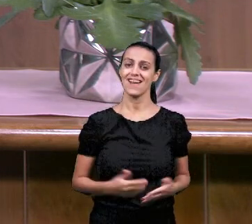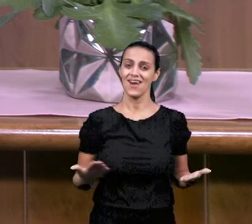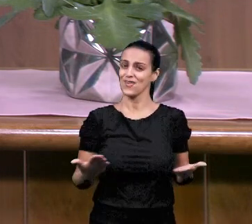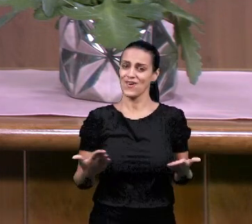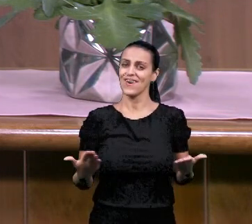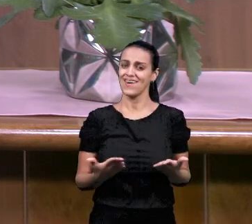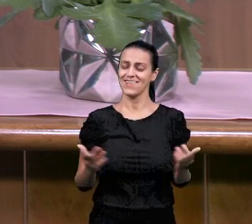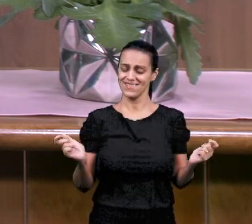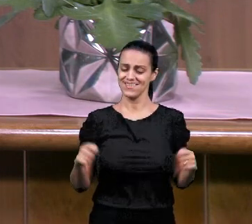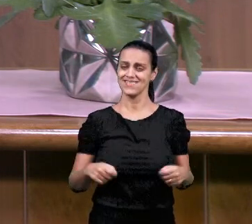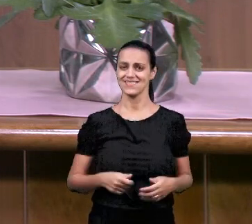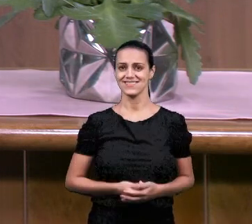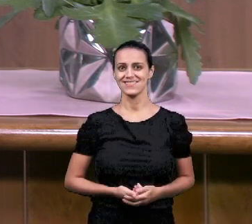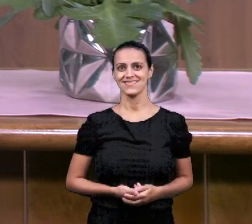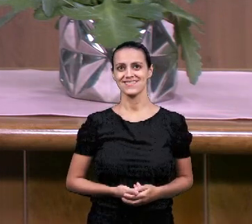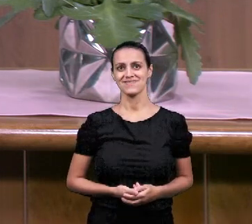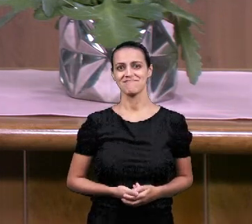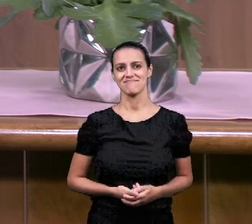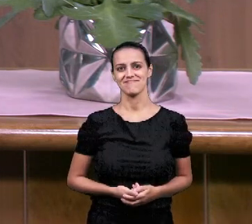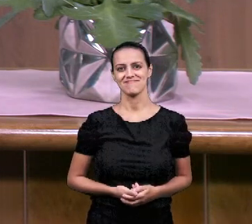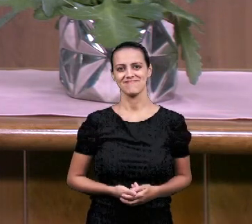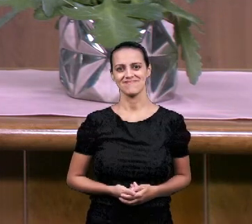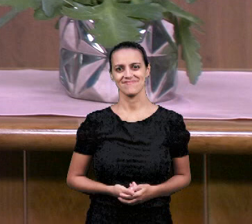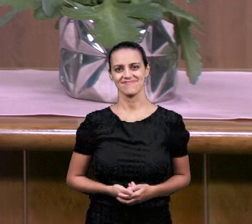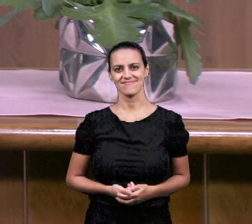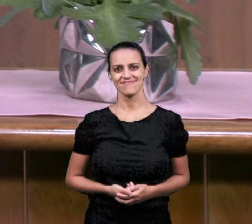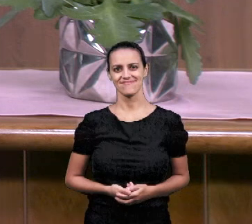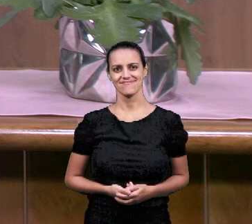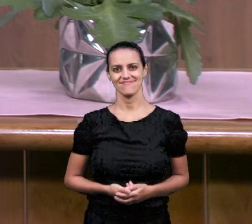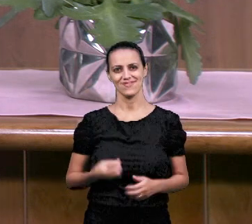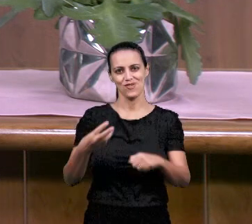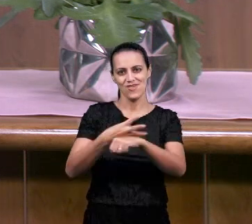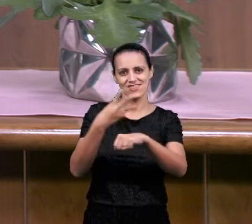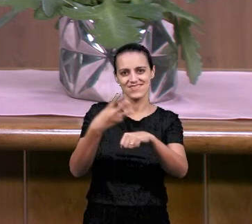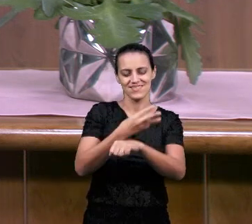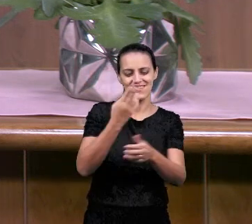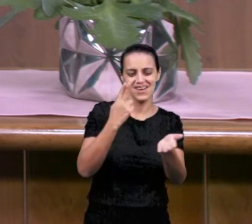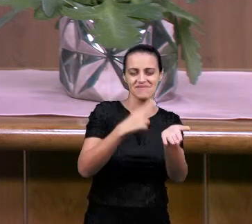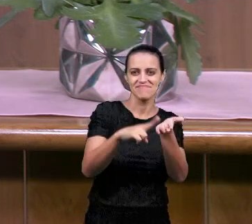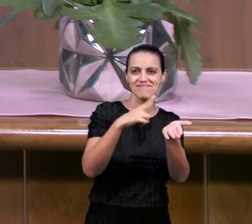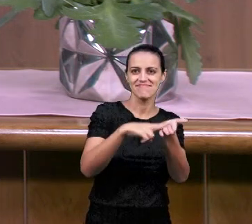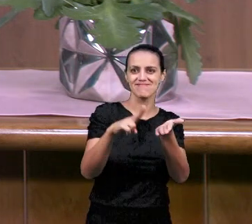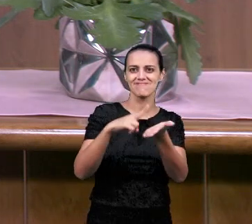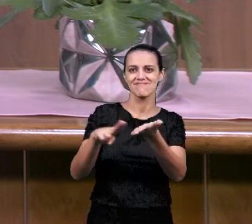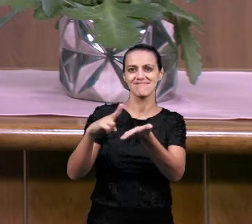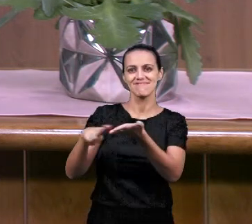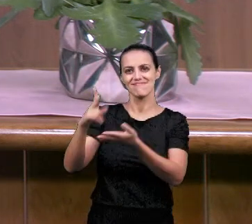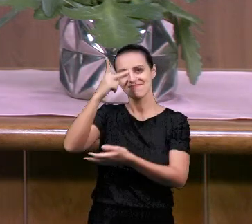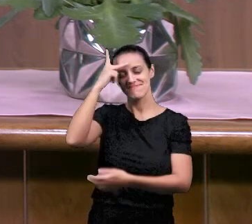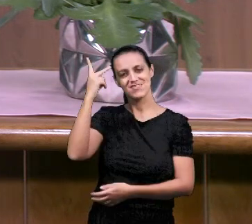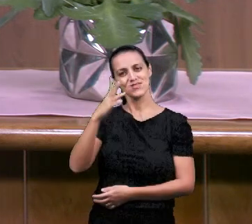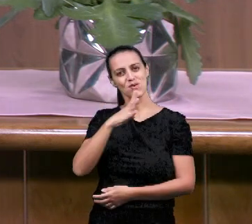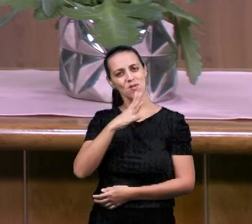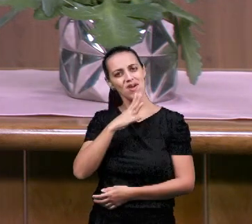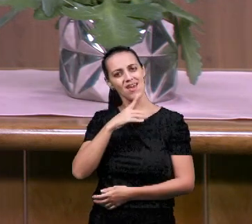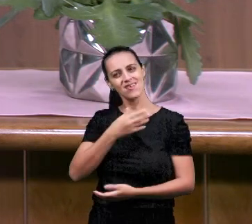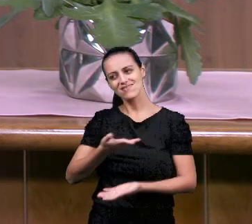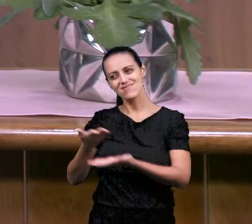faire cela, vous copier ce lien et envoyer par WhatsApp aux personnes que vous connaissez